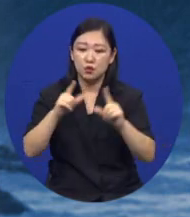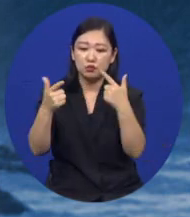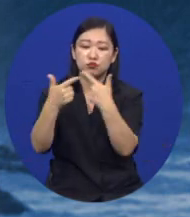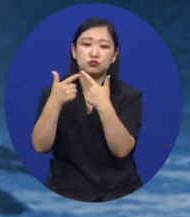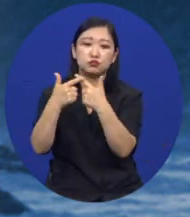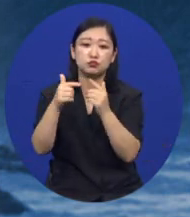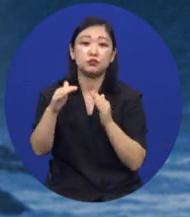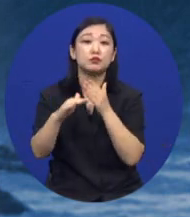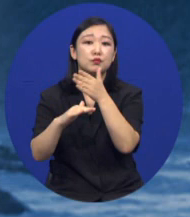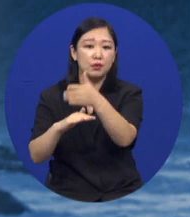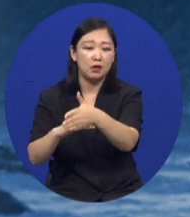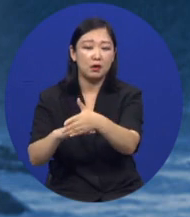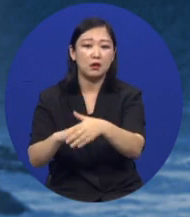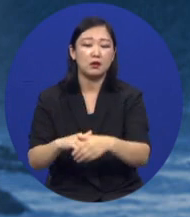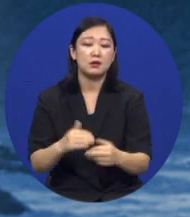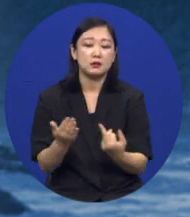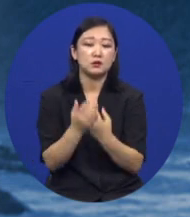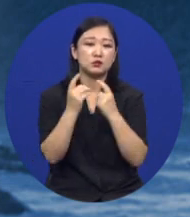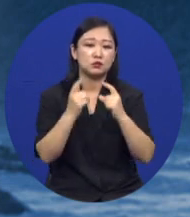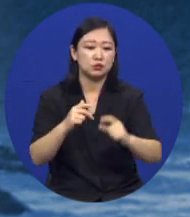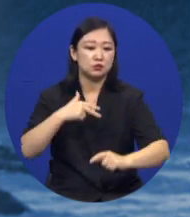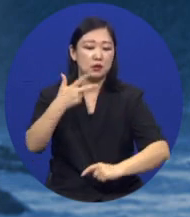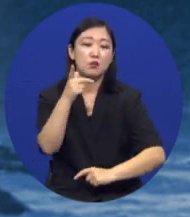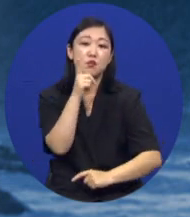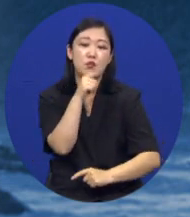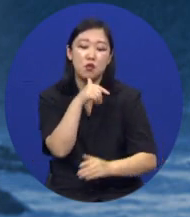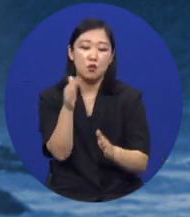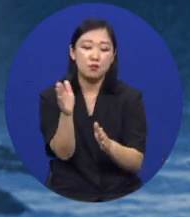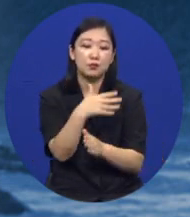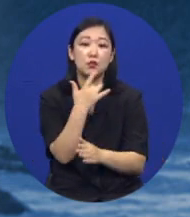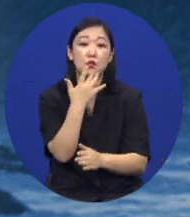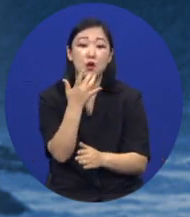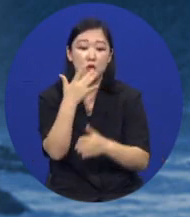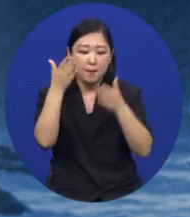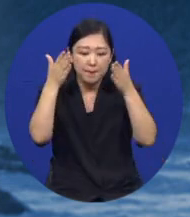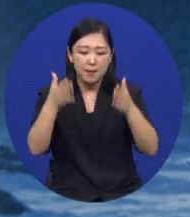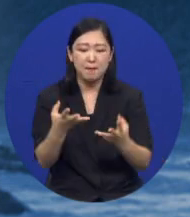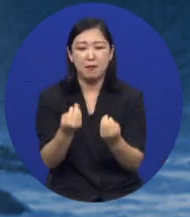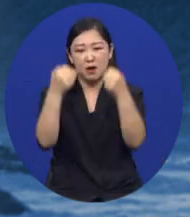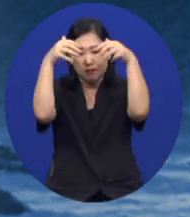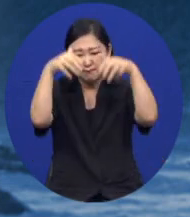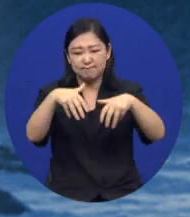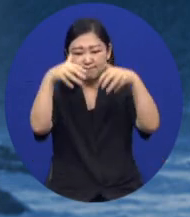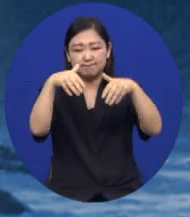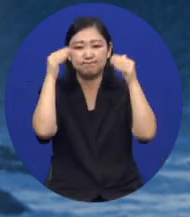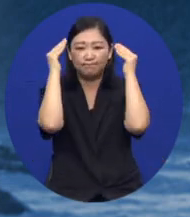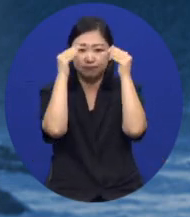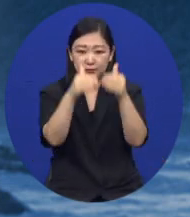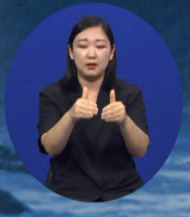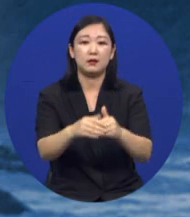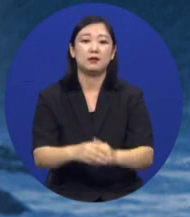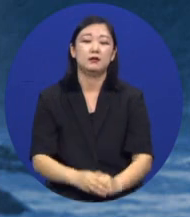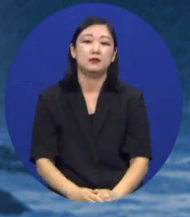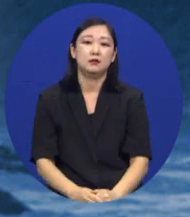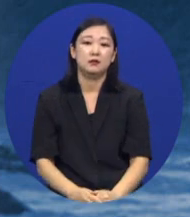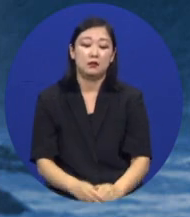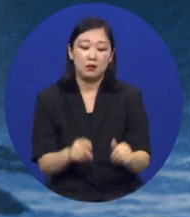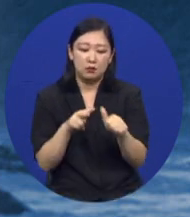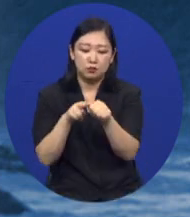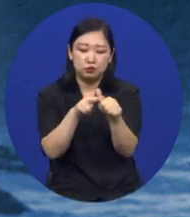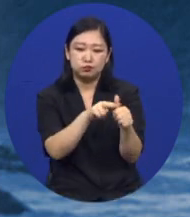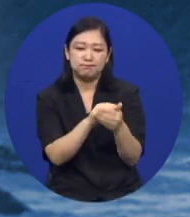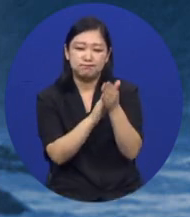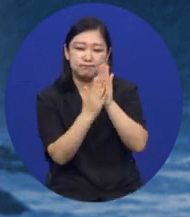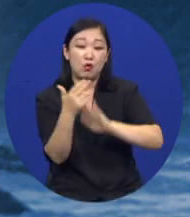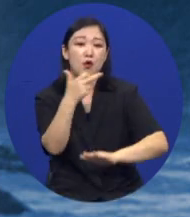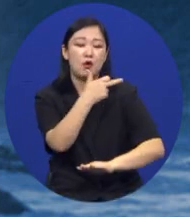것으로 예상됩니다. 따라서 제주도는 다음 주 월요일에서 화요일 사이에 많은 비가 집중되겠습니다. 태풍 정보는 변동성이